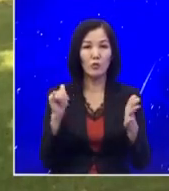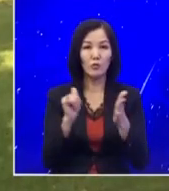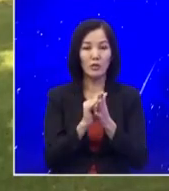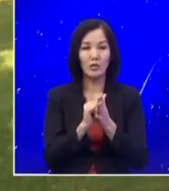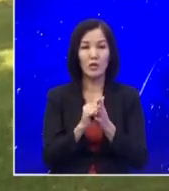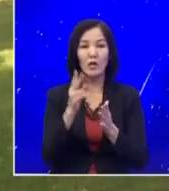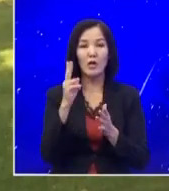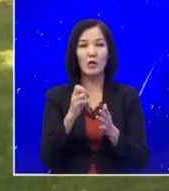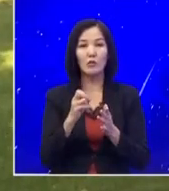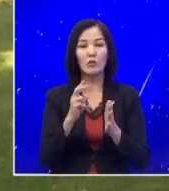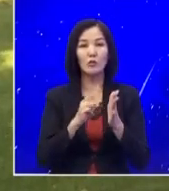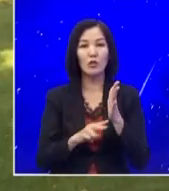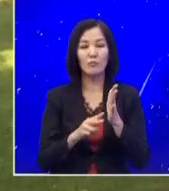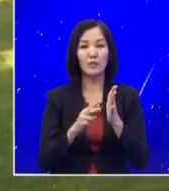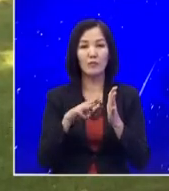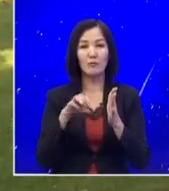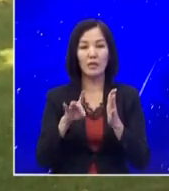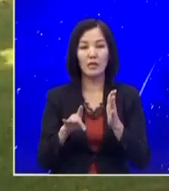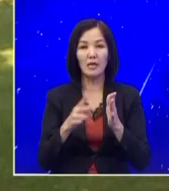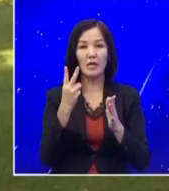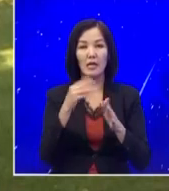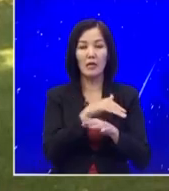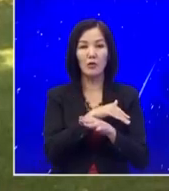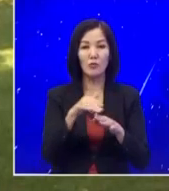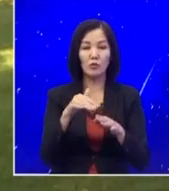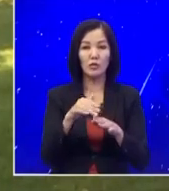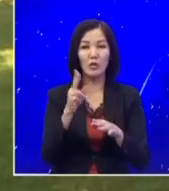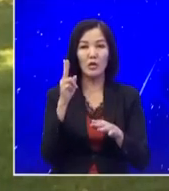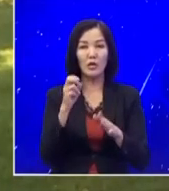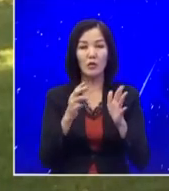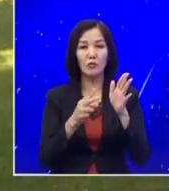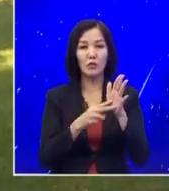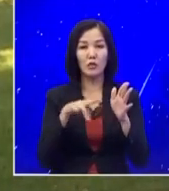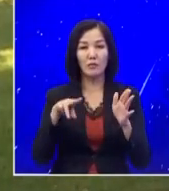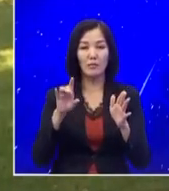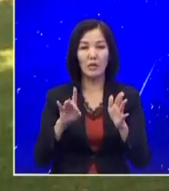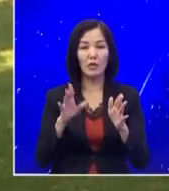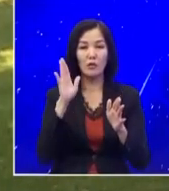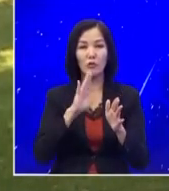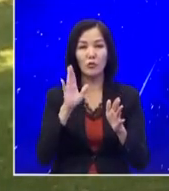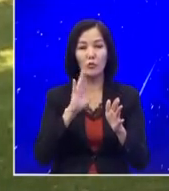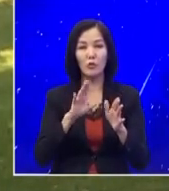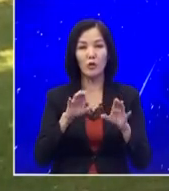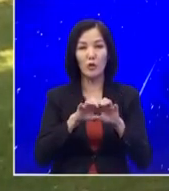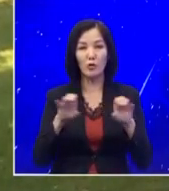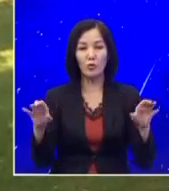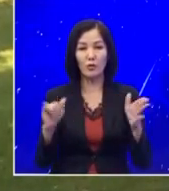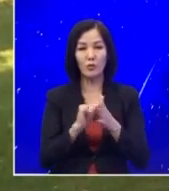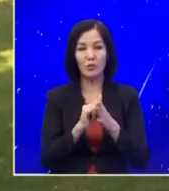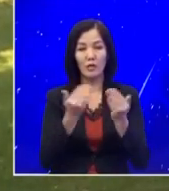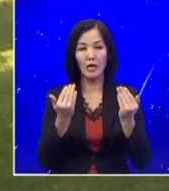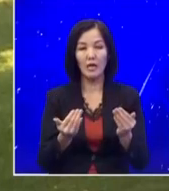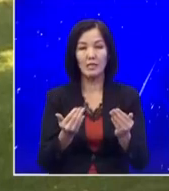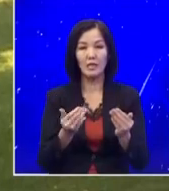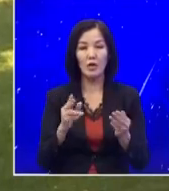метр болатын құбырды ауыстырдық. Ақажан көшесі мен Еркін ауылында 207 метрлік су жеткізу құрылғысын салдық. Қазір жөндеу